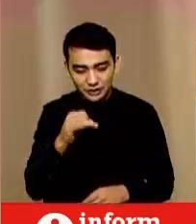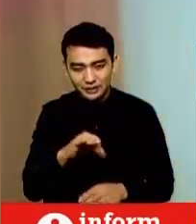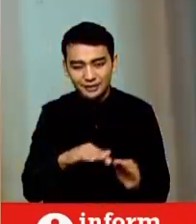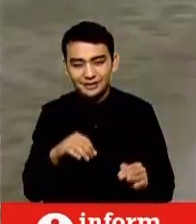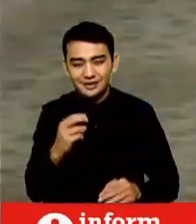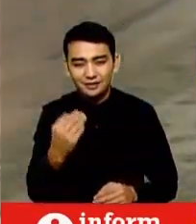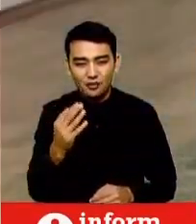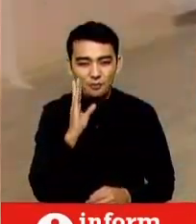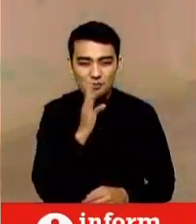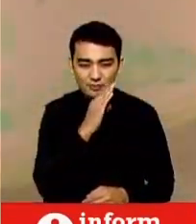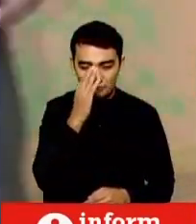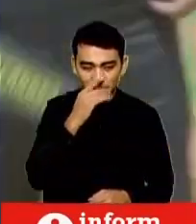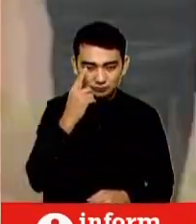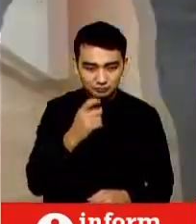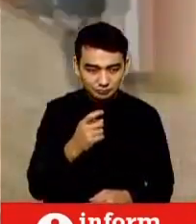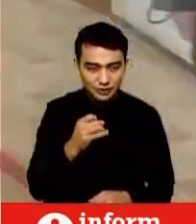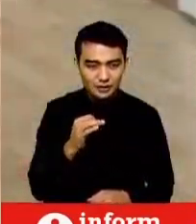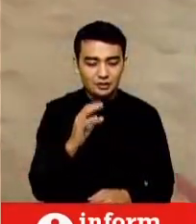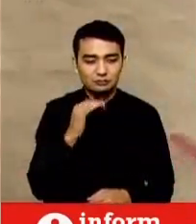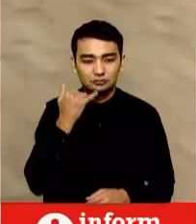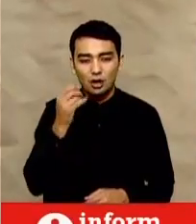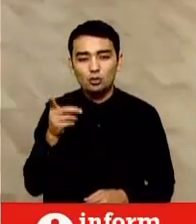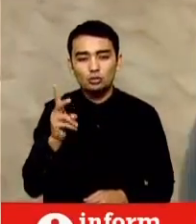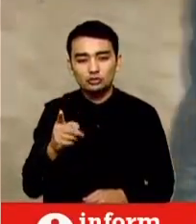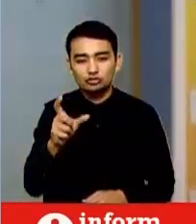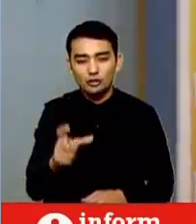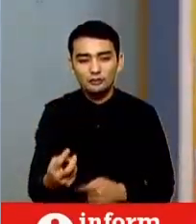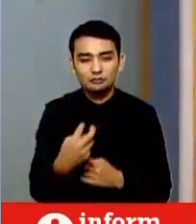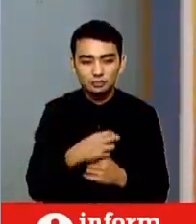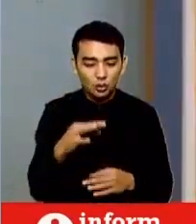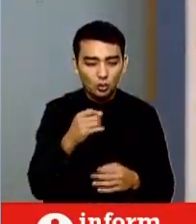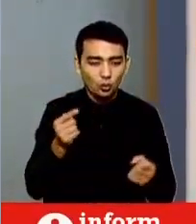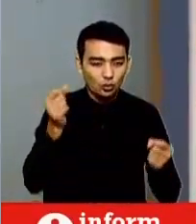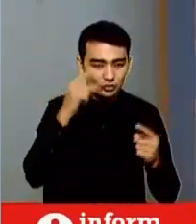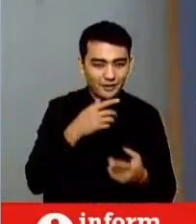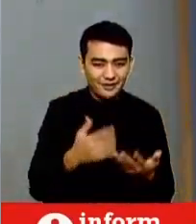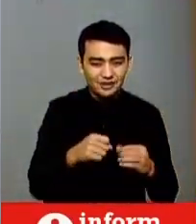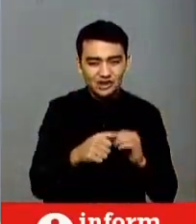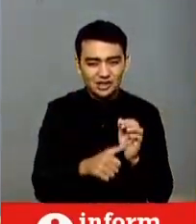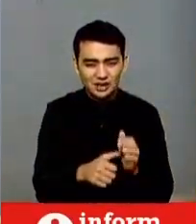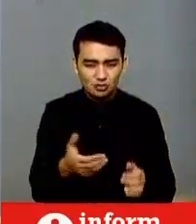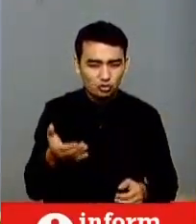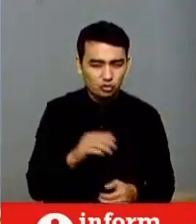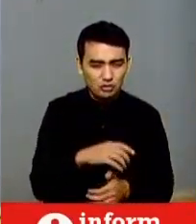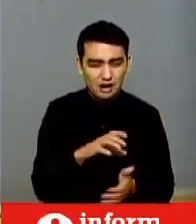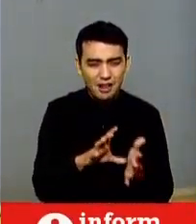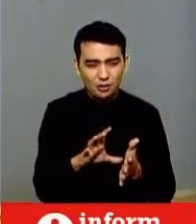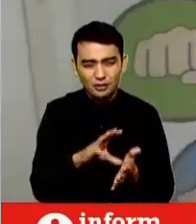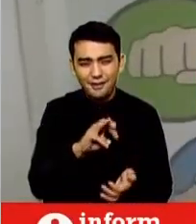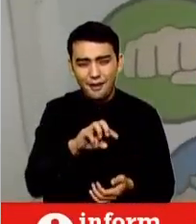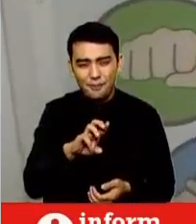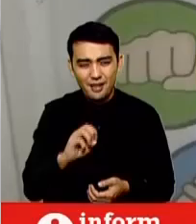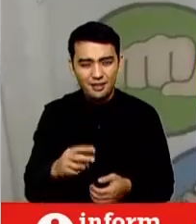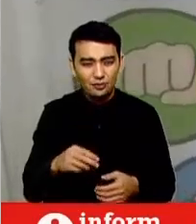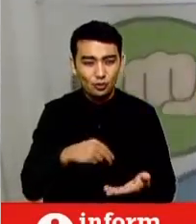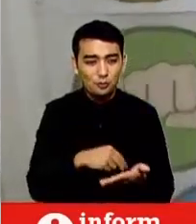ұжымы бүлдіршінің ата-анасына хабарласып, келген адамның кім екенін анықтайды. Бірақ сатып алынған 16 электронды табельдің қазір тек біреуі жұмыс істеп